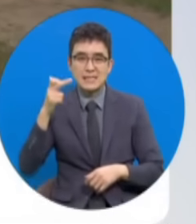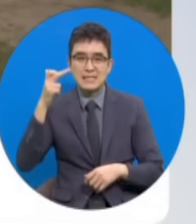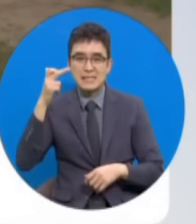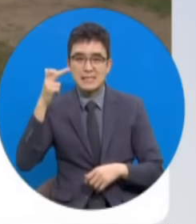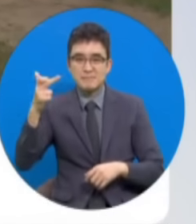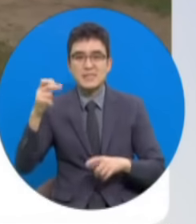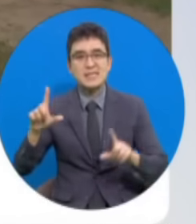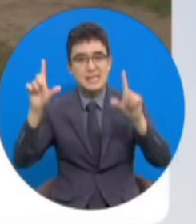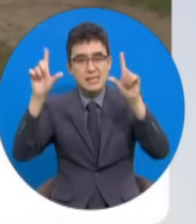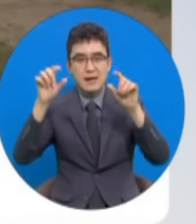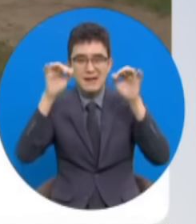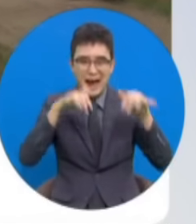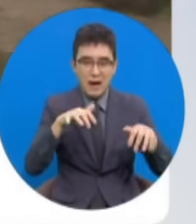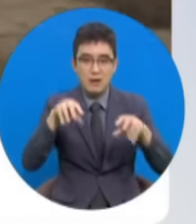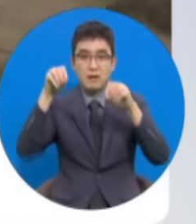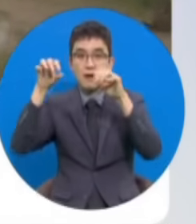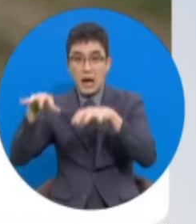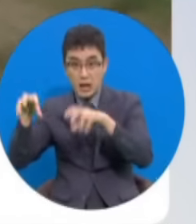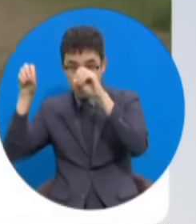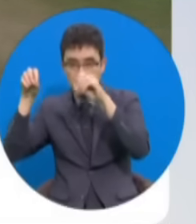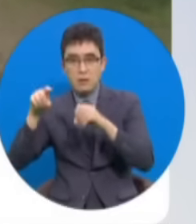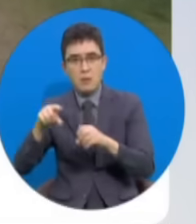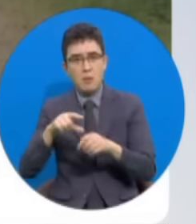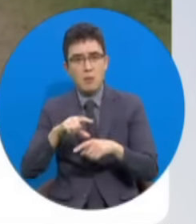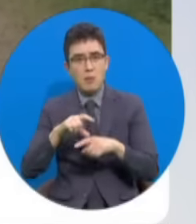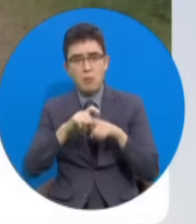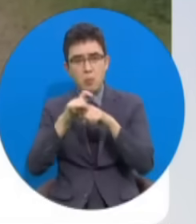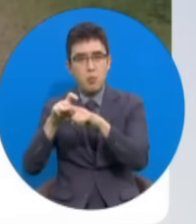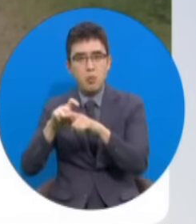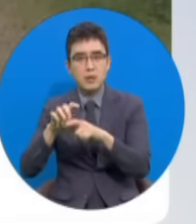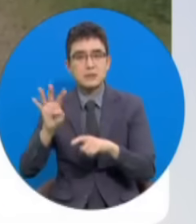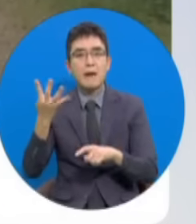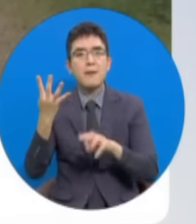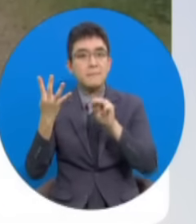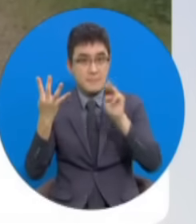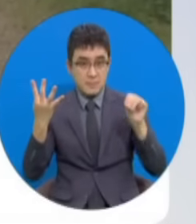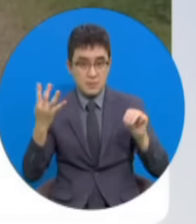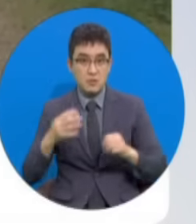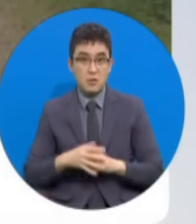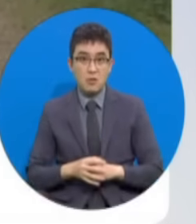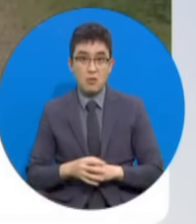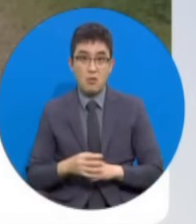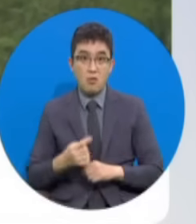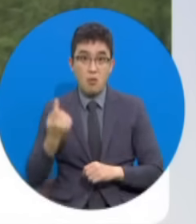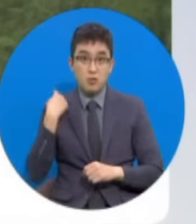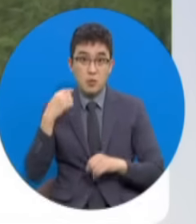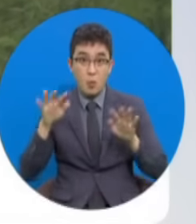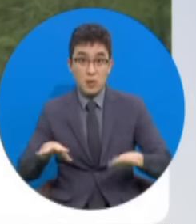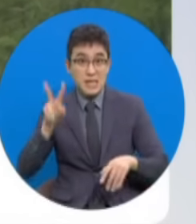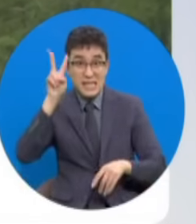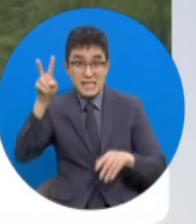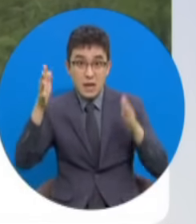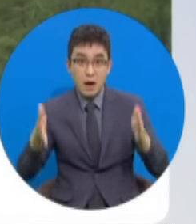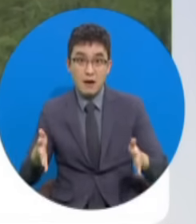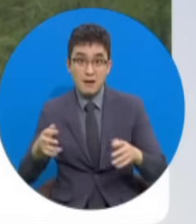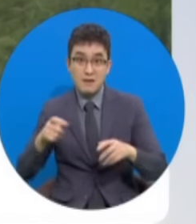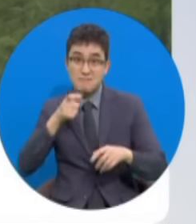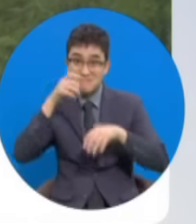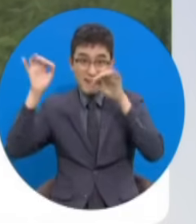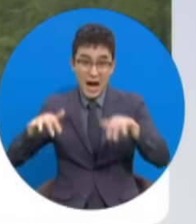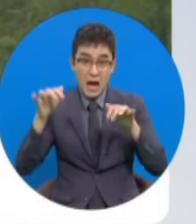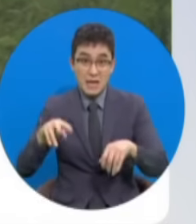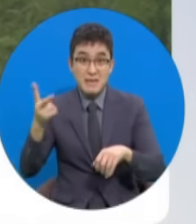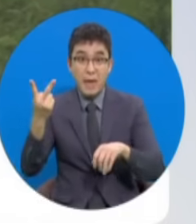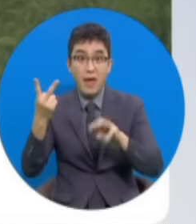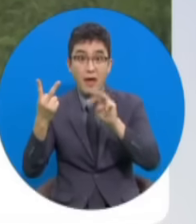강수량 평균이 400mm가 채 되지 않습니다. 지금 비단 어제부터 오늘까지 200mm가 넘는 지역이 있지만 사실 6월